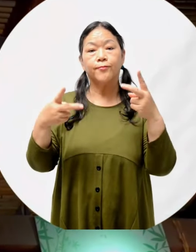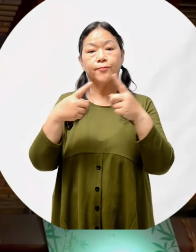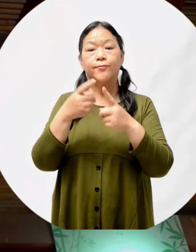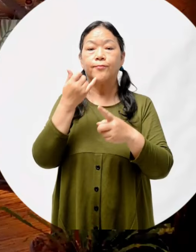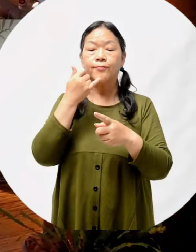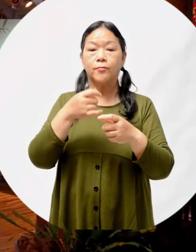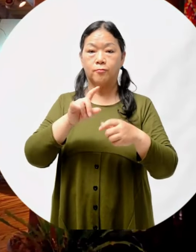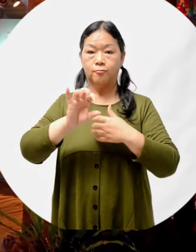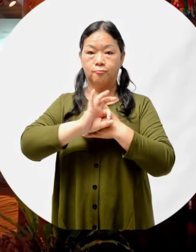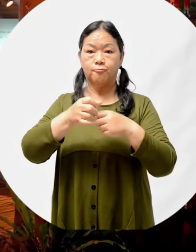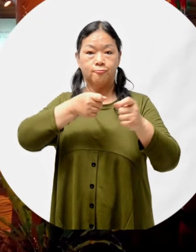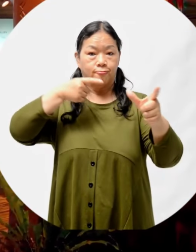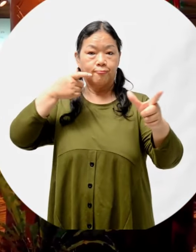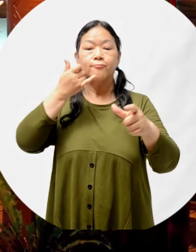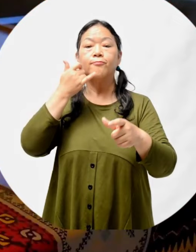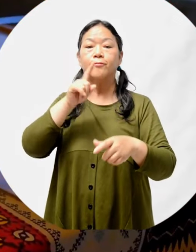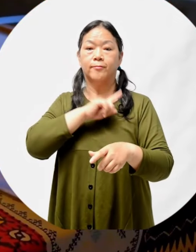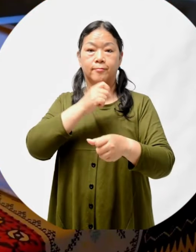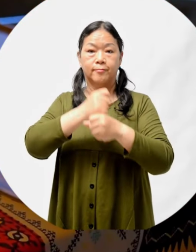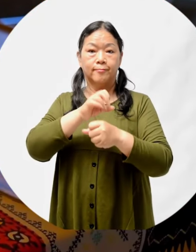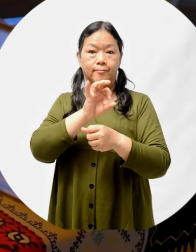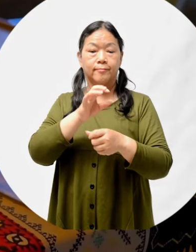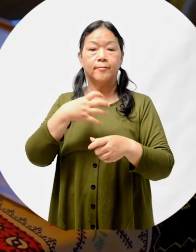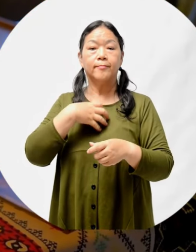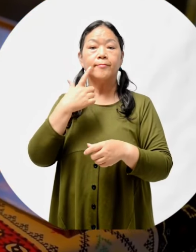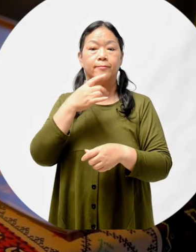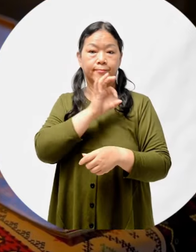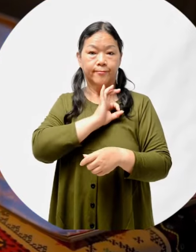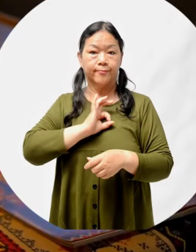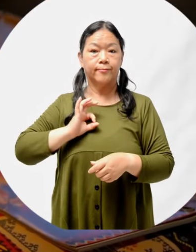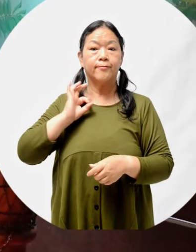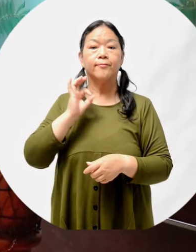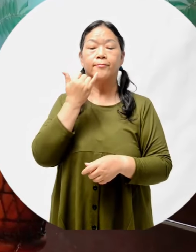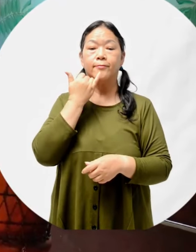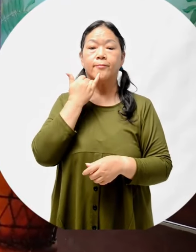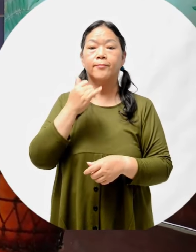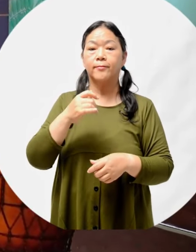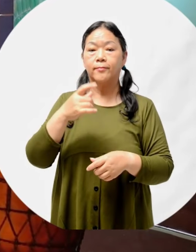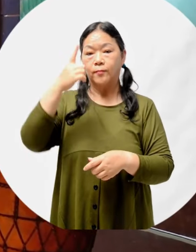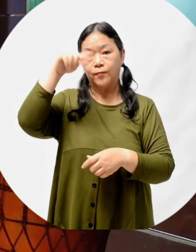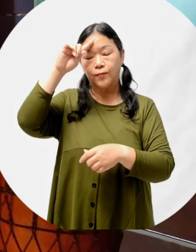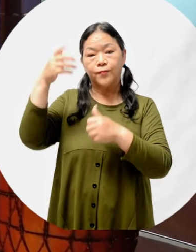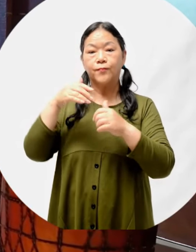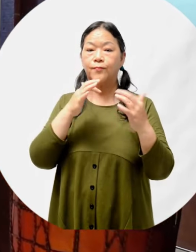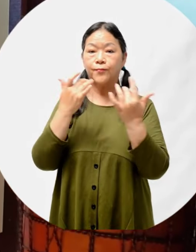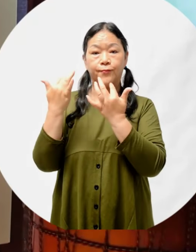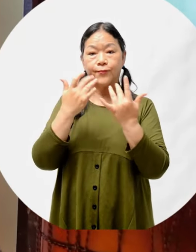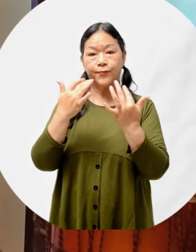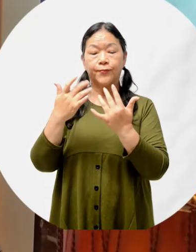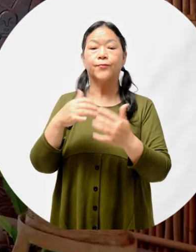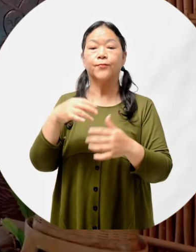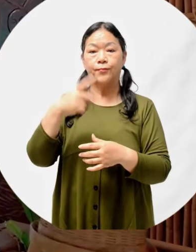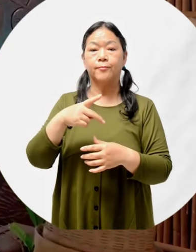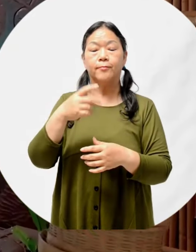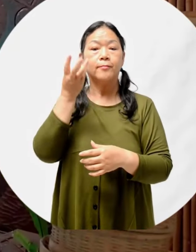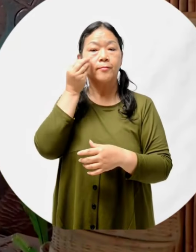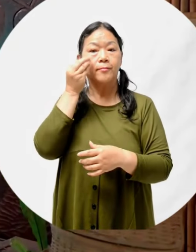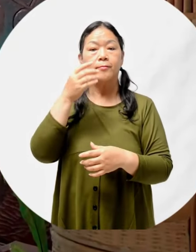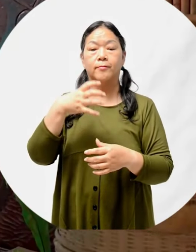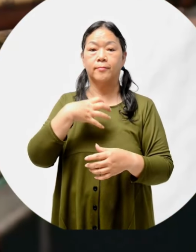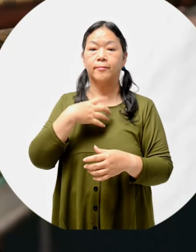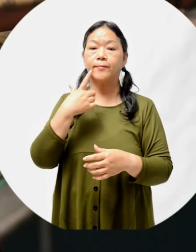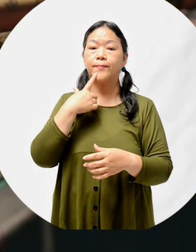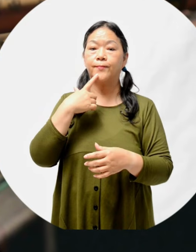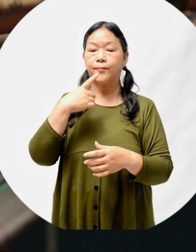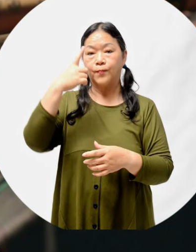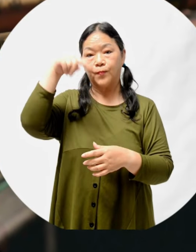DIY 制作阿美族串珠、传统乐器排笛，或是欣赏阿美族传统歌舞表演，不仅成为